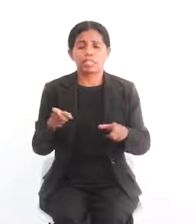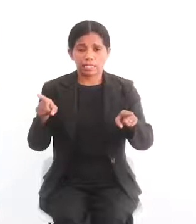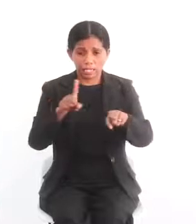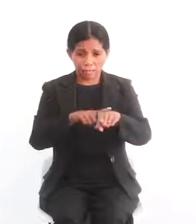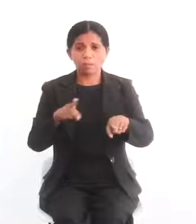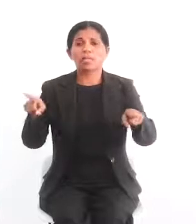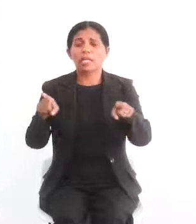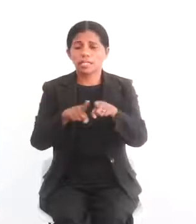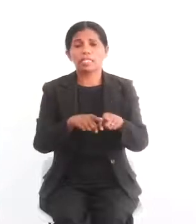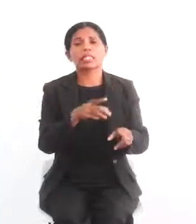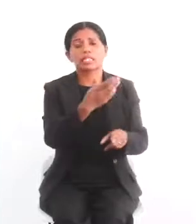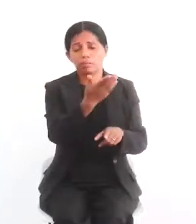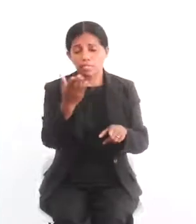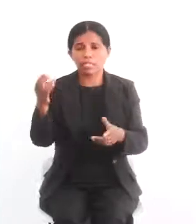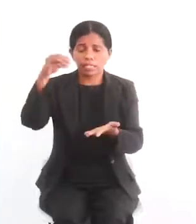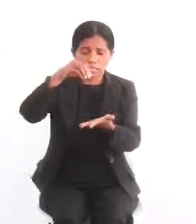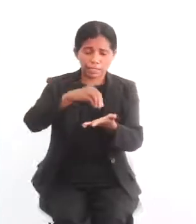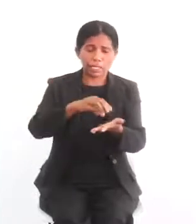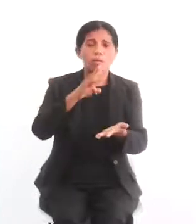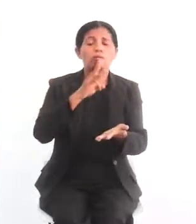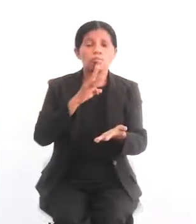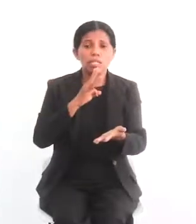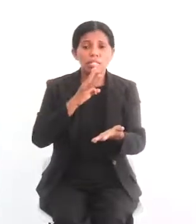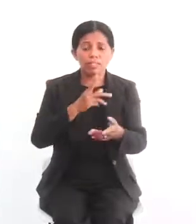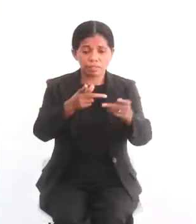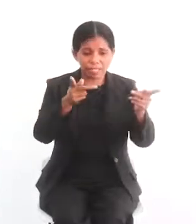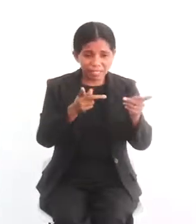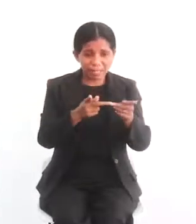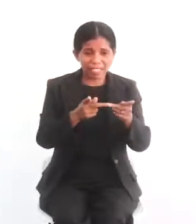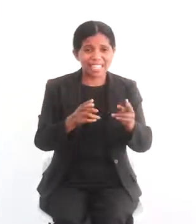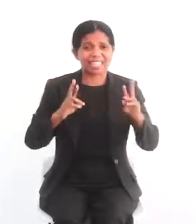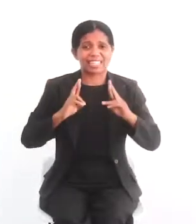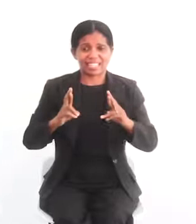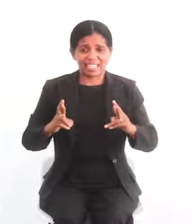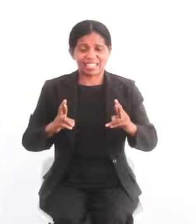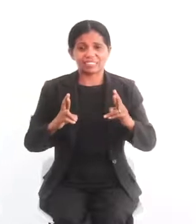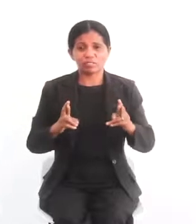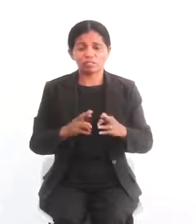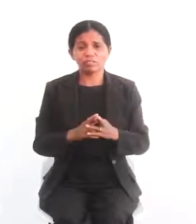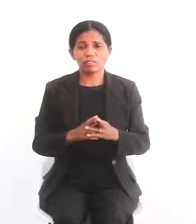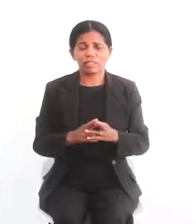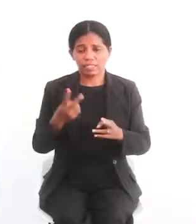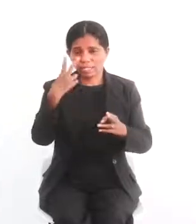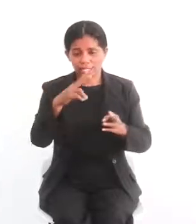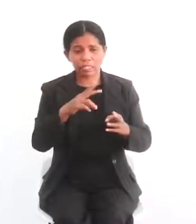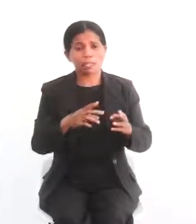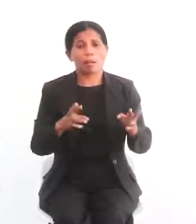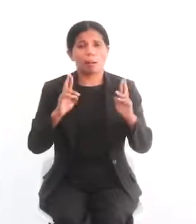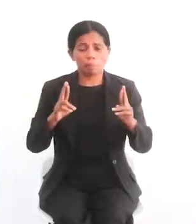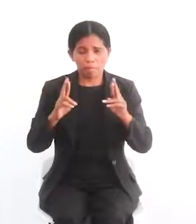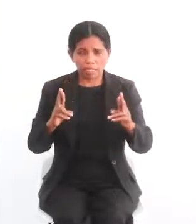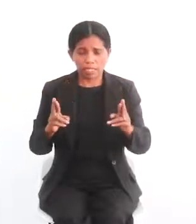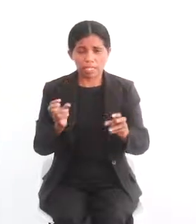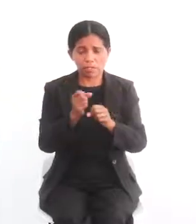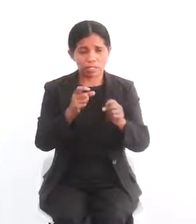hanesan, kandu alin sira tau B, ia fati nebim malirin, hanesan konjelador, temperatura malirin tep-tepes to minus